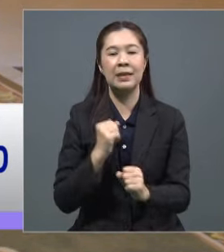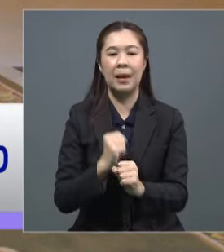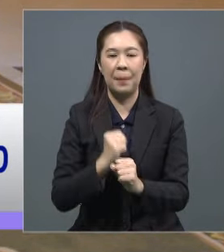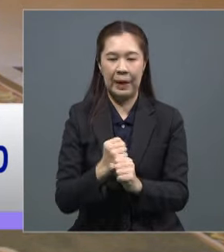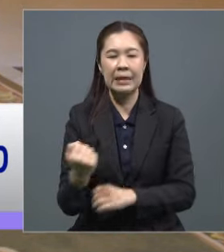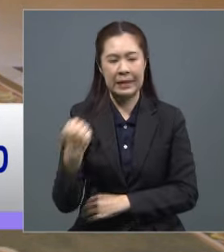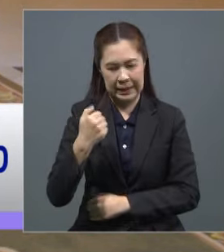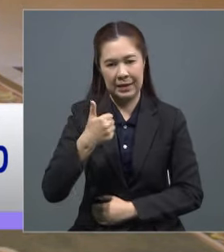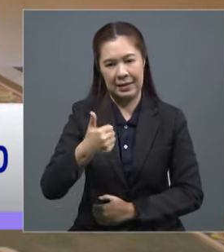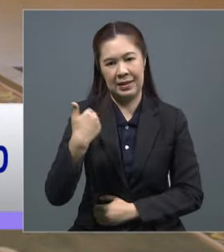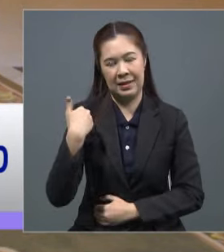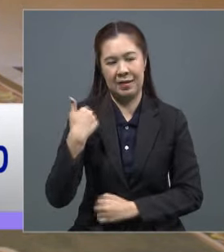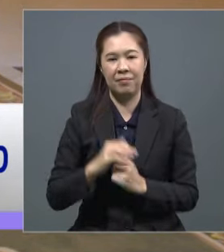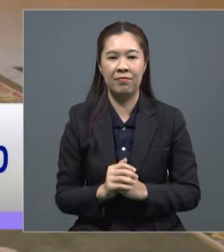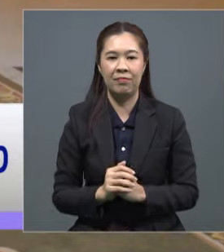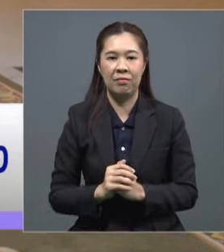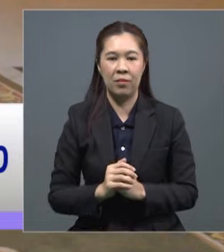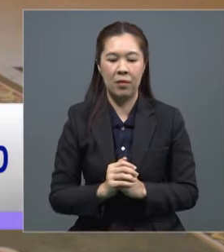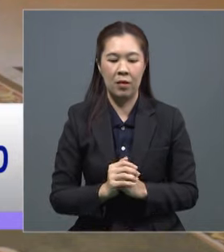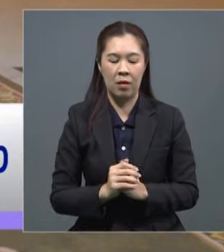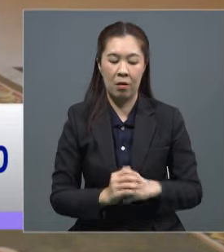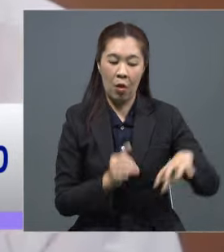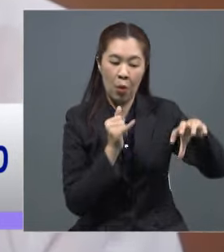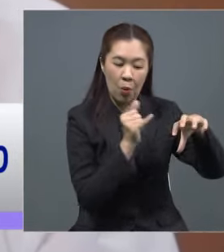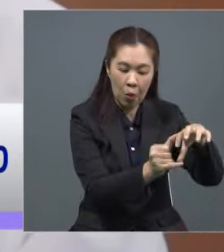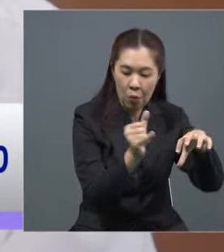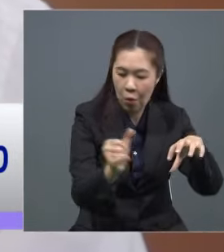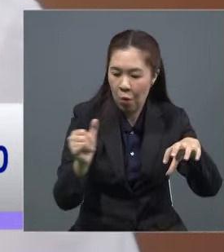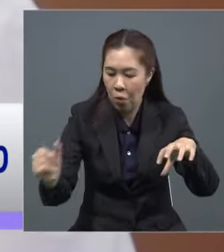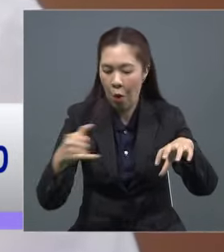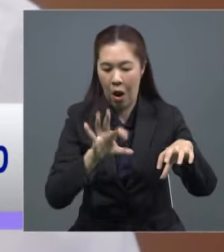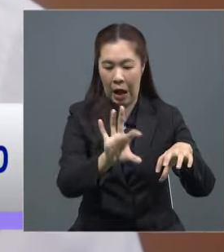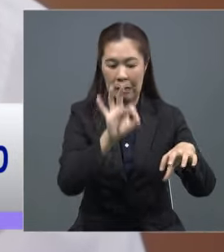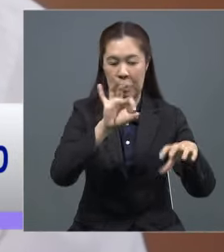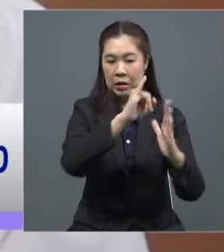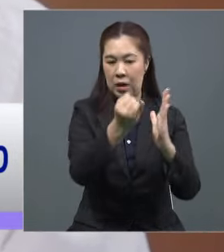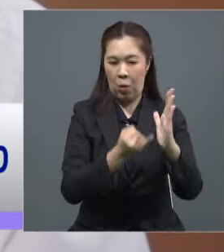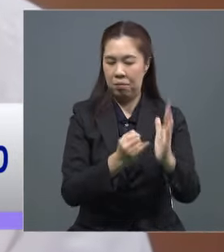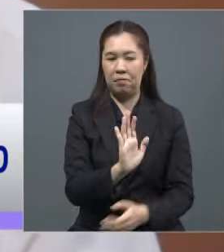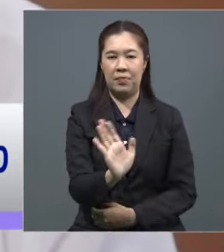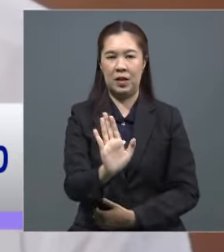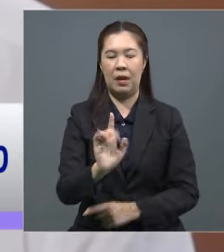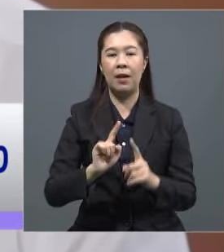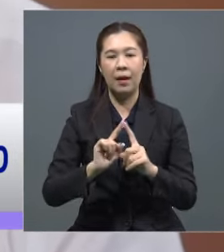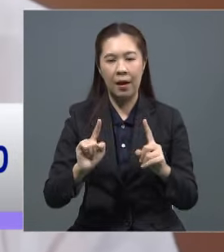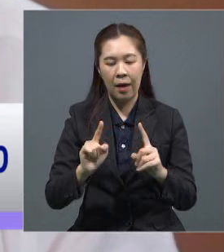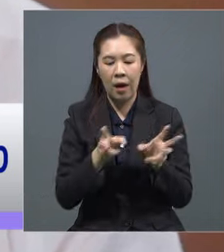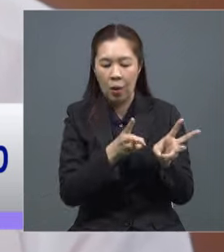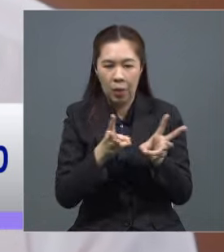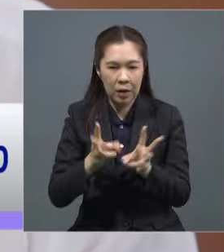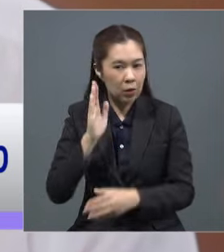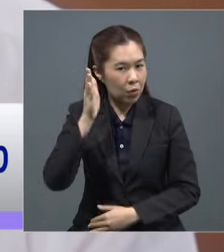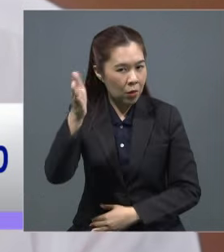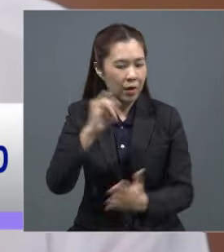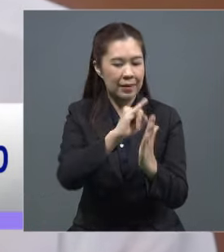ความมั่นใจว่าการเลือกลงพื้นที่เนี่ยไม่ได้เลือกจังหวัดใดจังหวัดหนึ่งเท่านั้นนะครับส่วนแนวทางการลงพื้นที่ต่าง